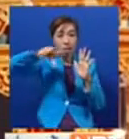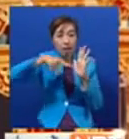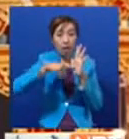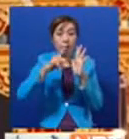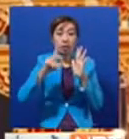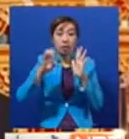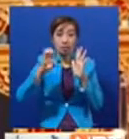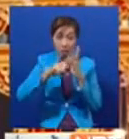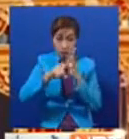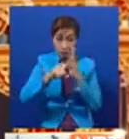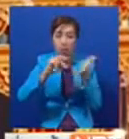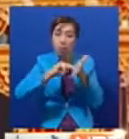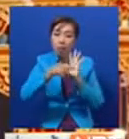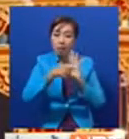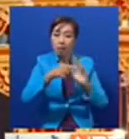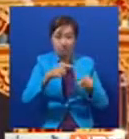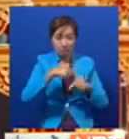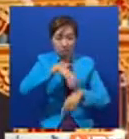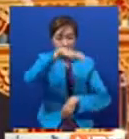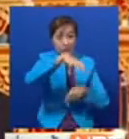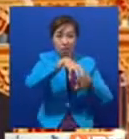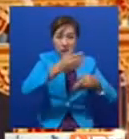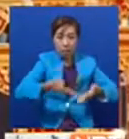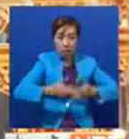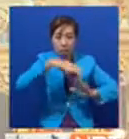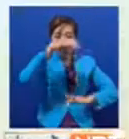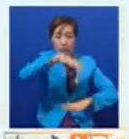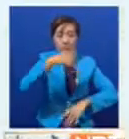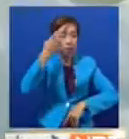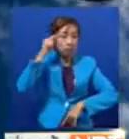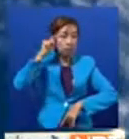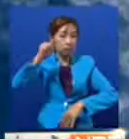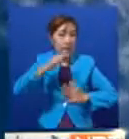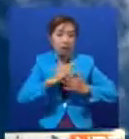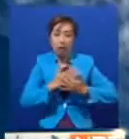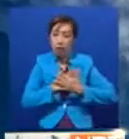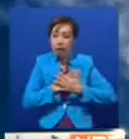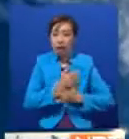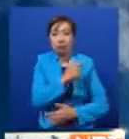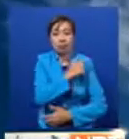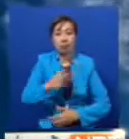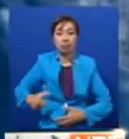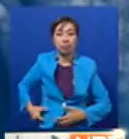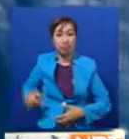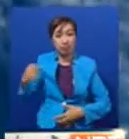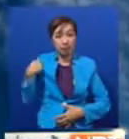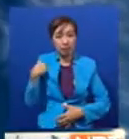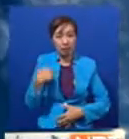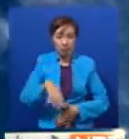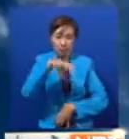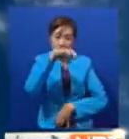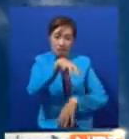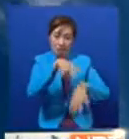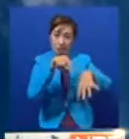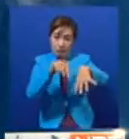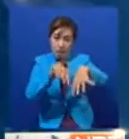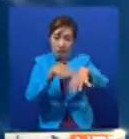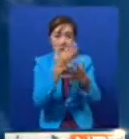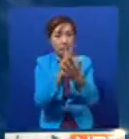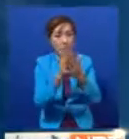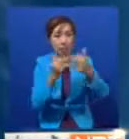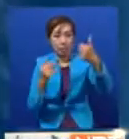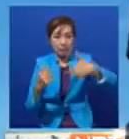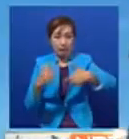ที่สร้างขึ้นด้วยความจงรักภักดีต่อพระมหากษัตริย ์องค์ประกอบหลักของอุทยานราชพักประกอบไปด้วย3ส่วน